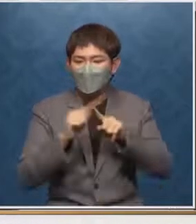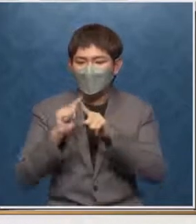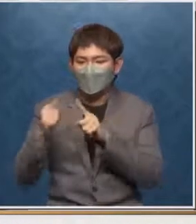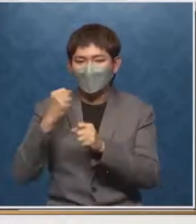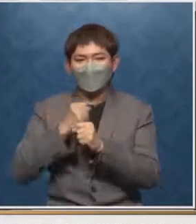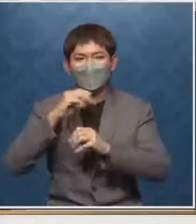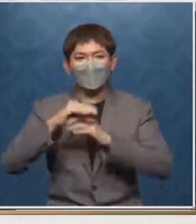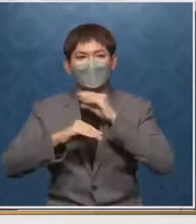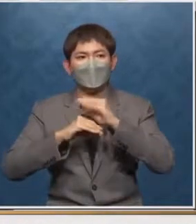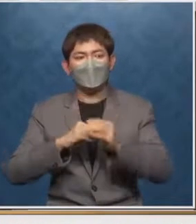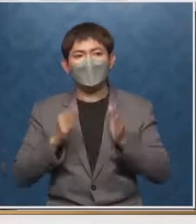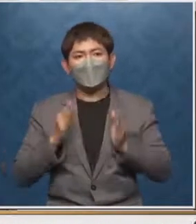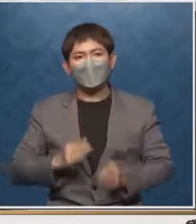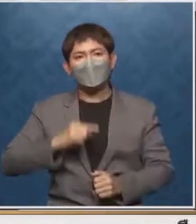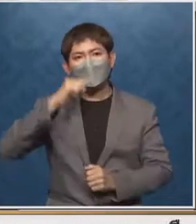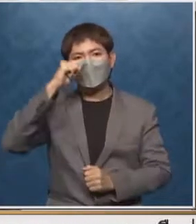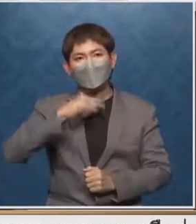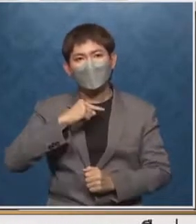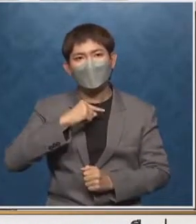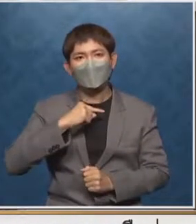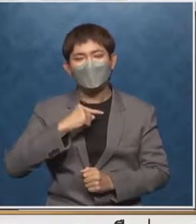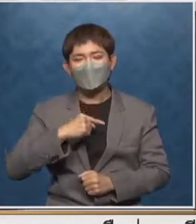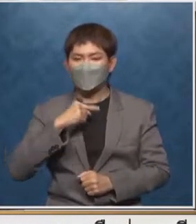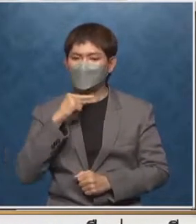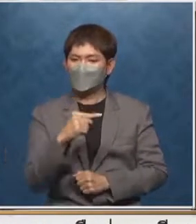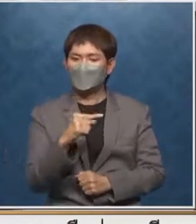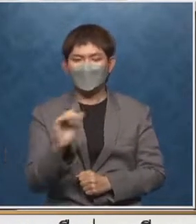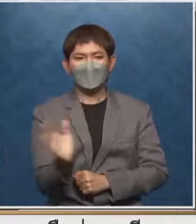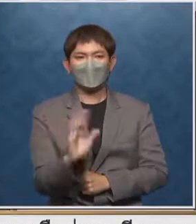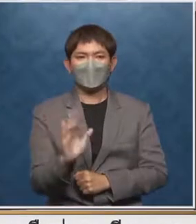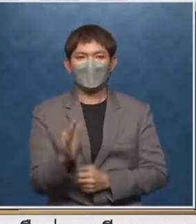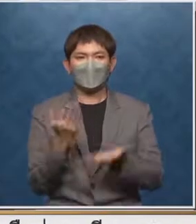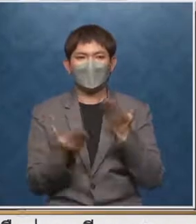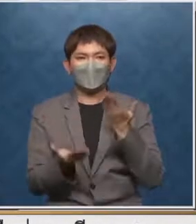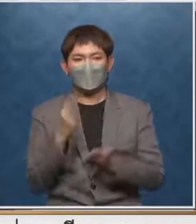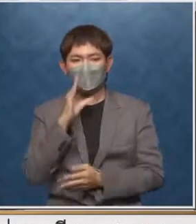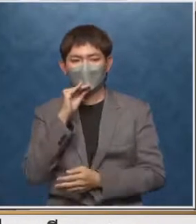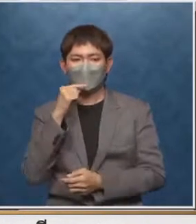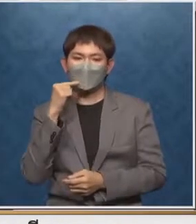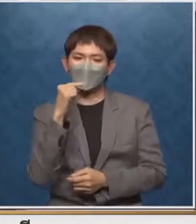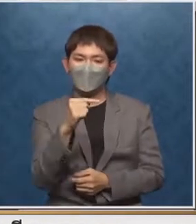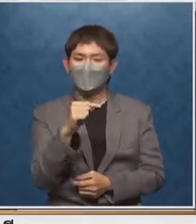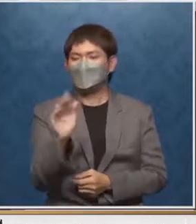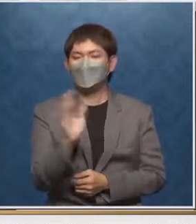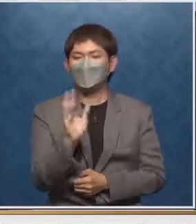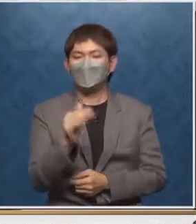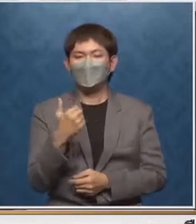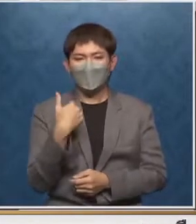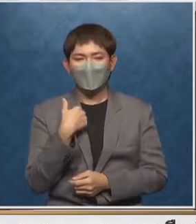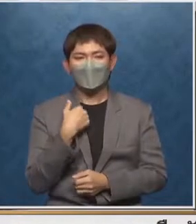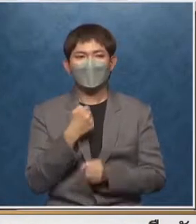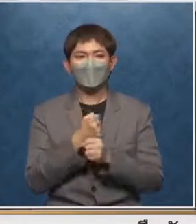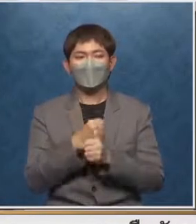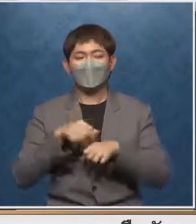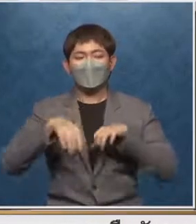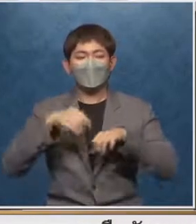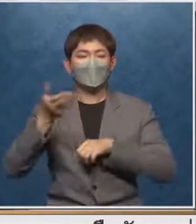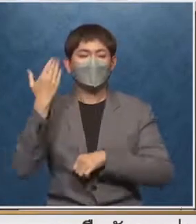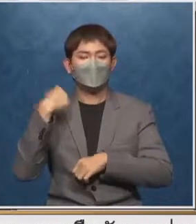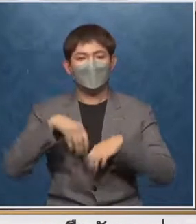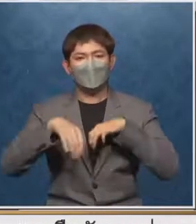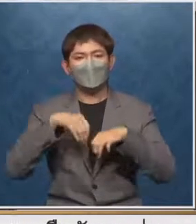การคนไทยไม่เอาด้วยกับเฮทสปีดหรือประทุษวาจานะครับมีการจัดอย่างล่าสุดเนี่ยเราได้